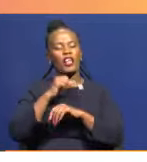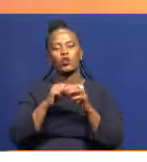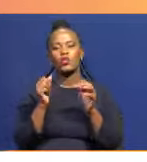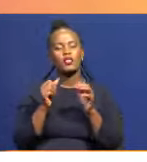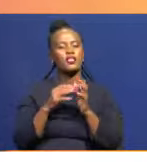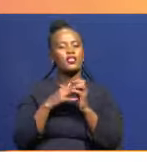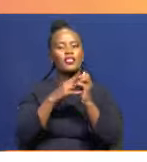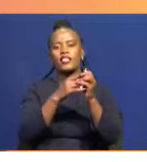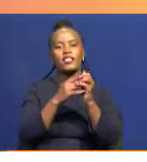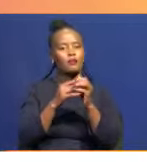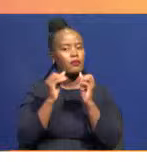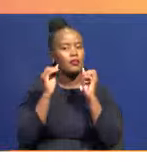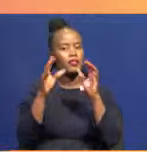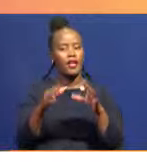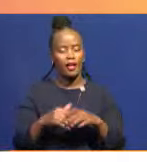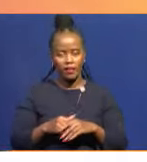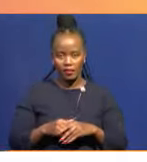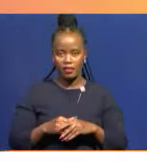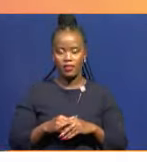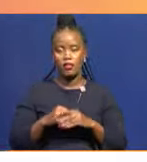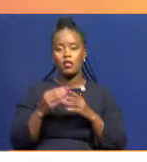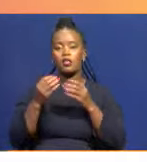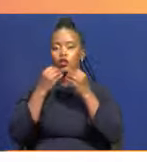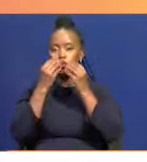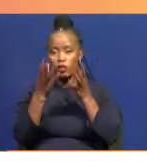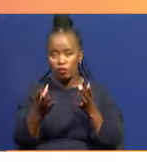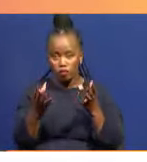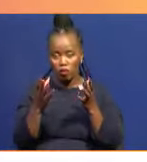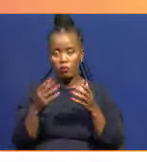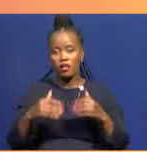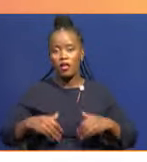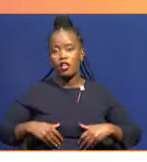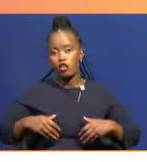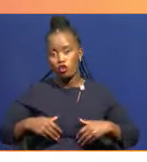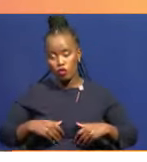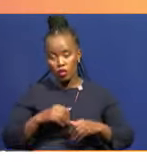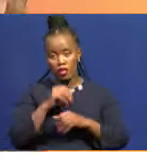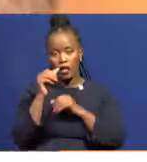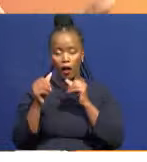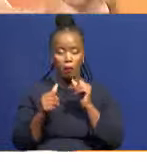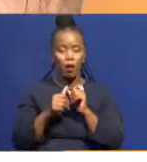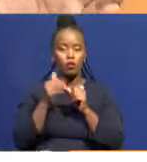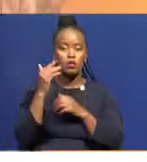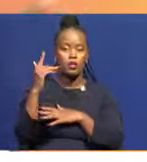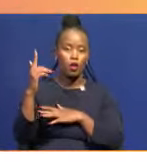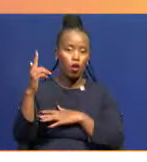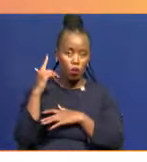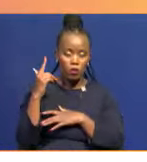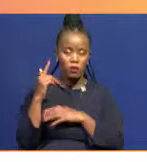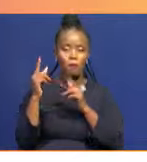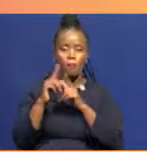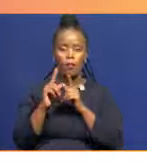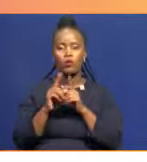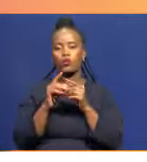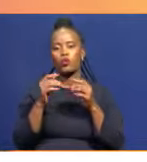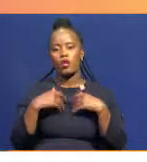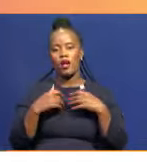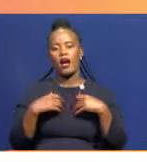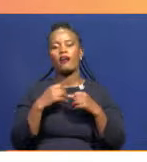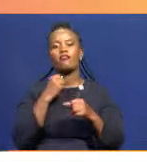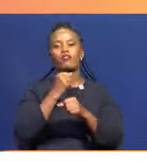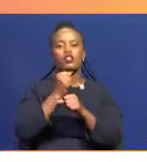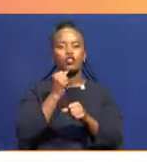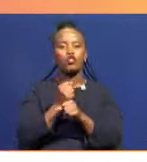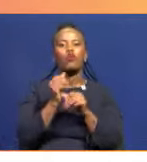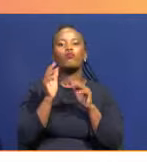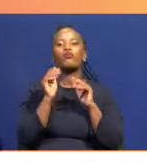leadership. Mm-hmm. Kujulisha vijana ya kwamba kisheria kuna hizi nafasi zenye